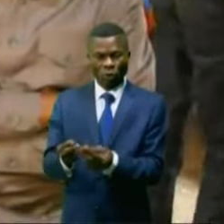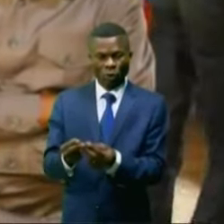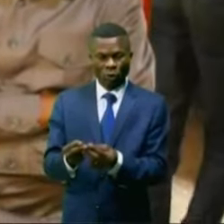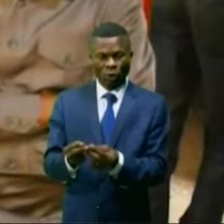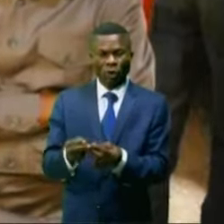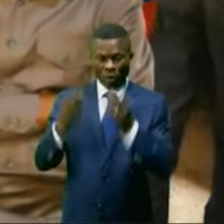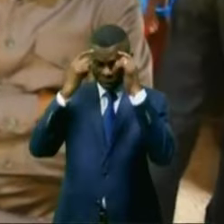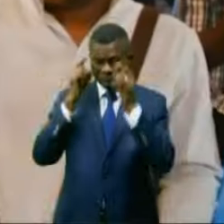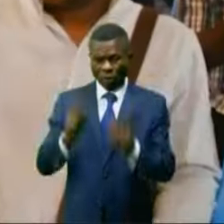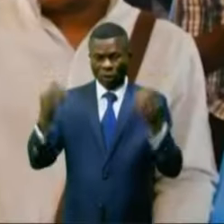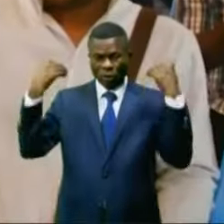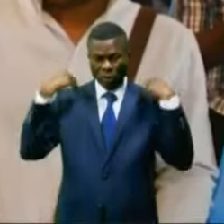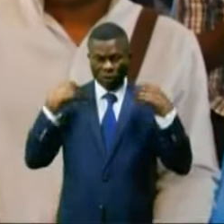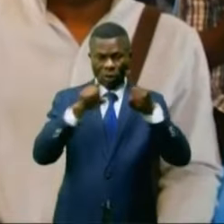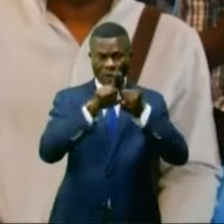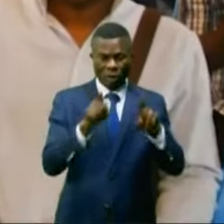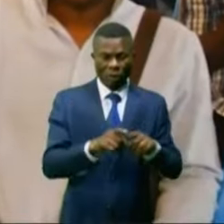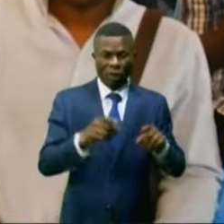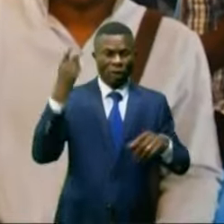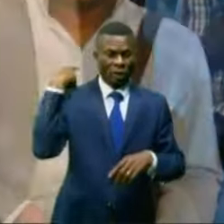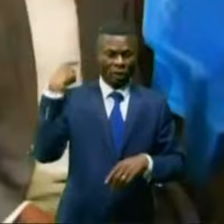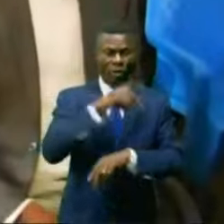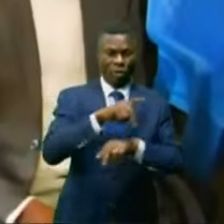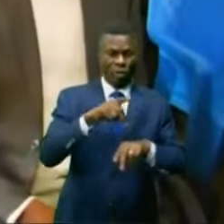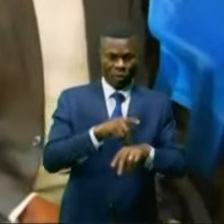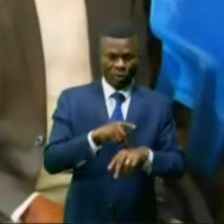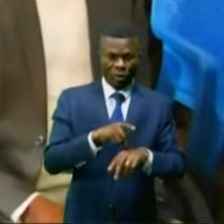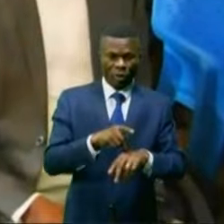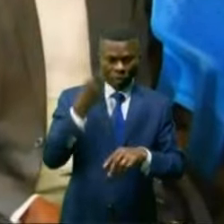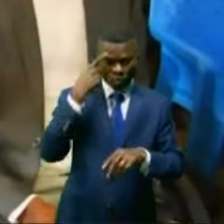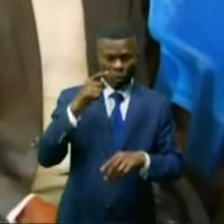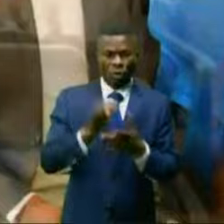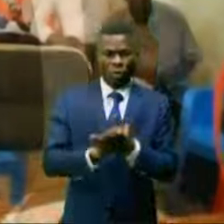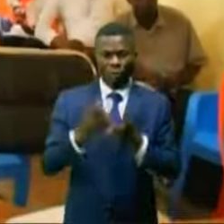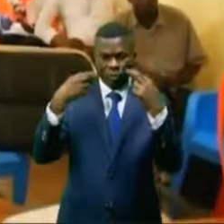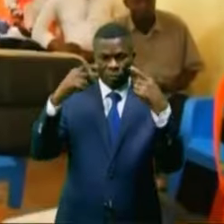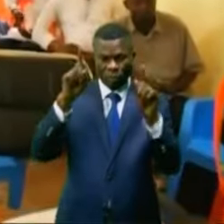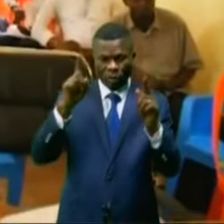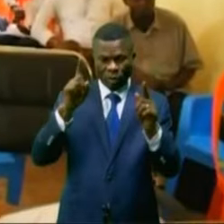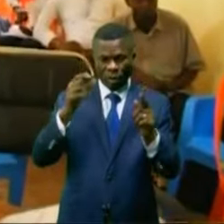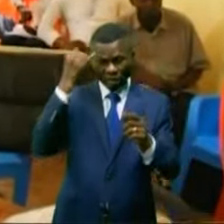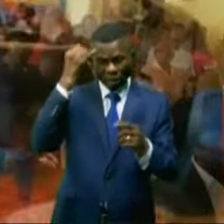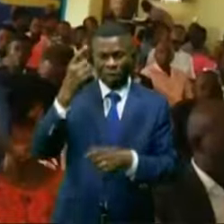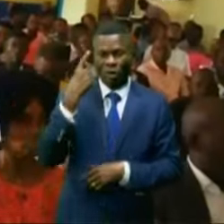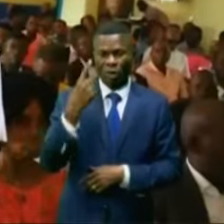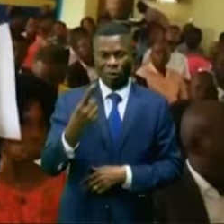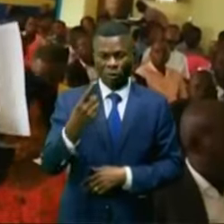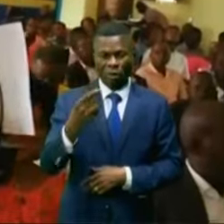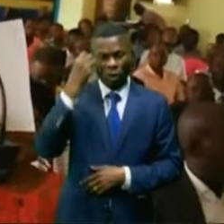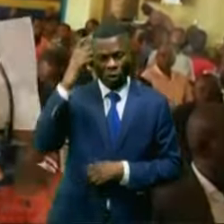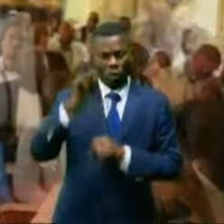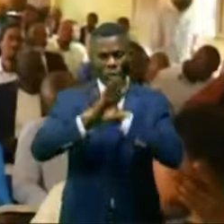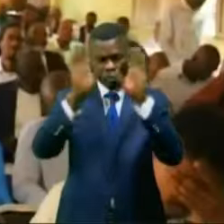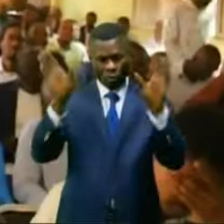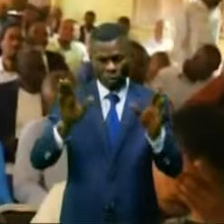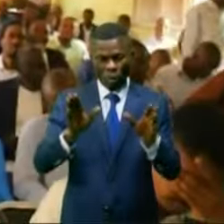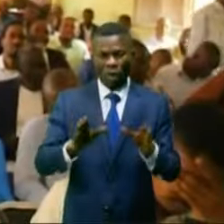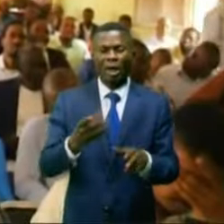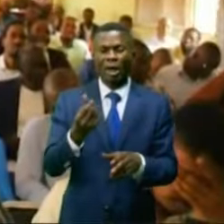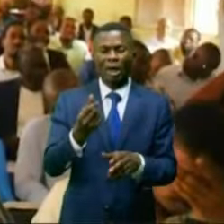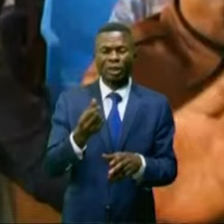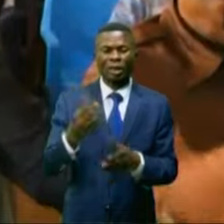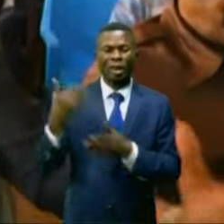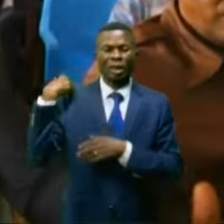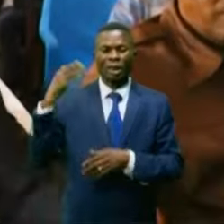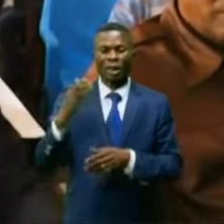délibérant et l'exécutif provincial en vue d'atteindre une bonne compréhension de la gestion des